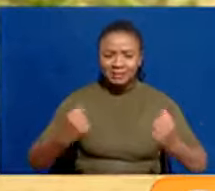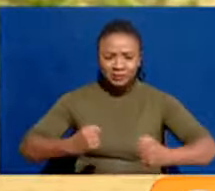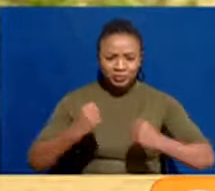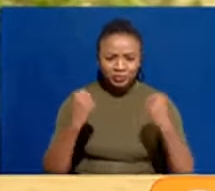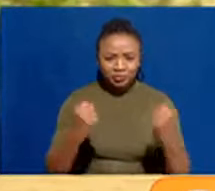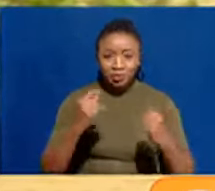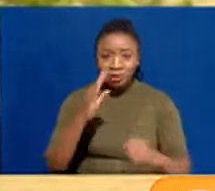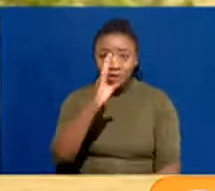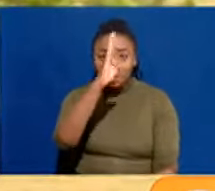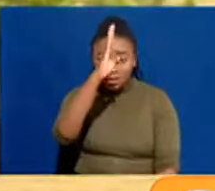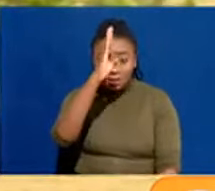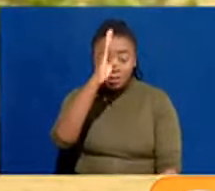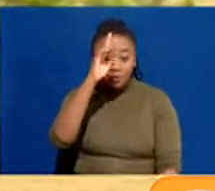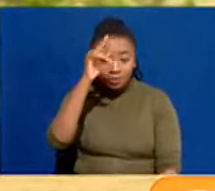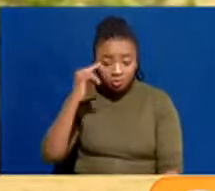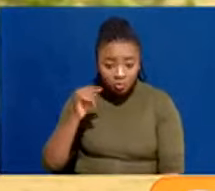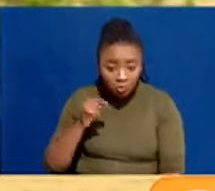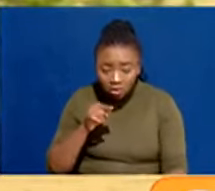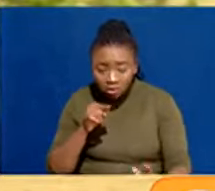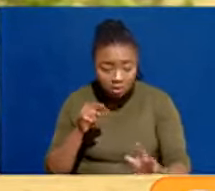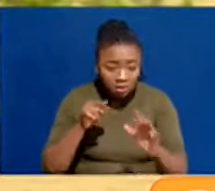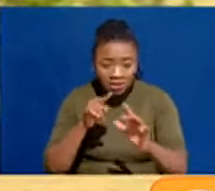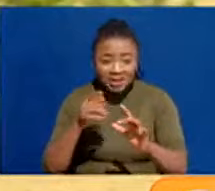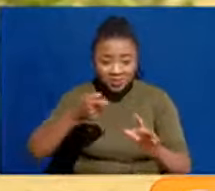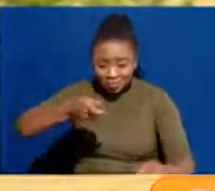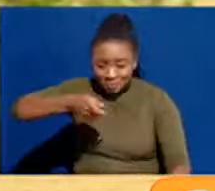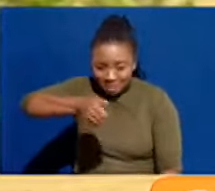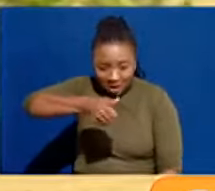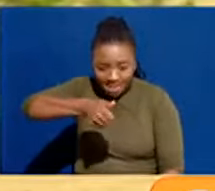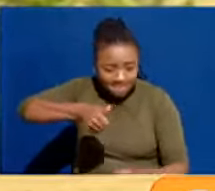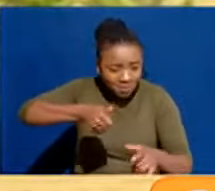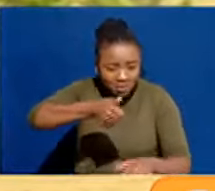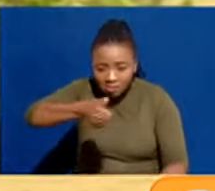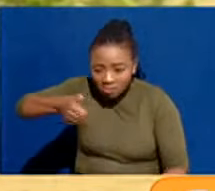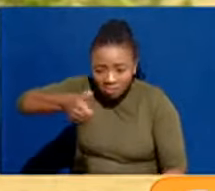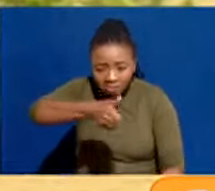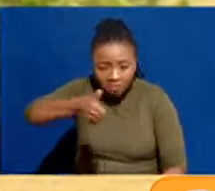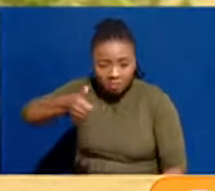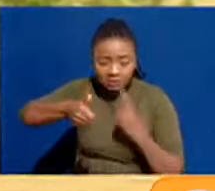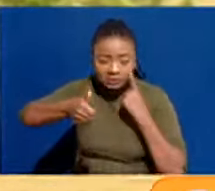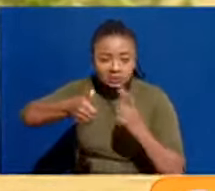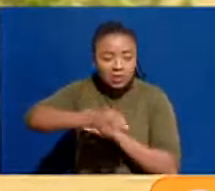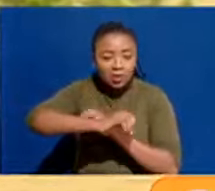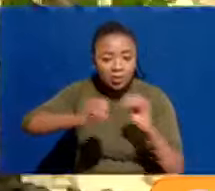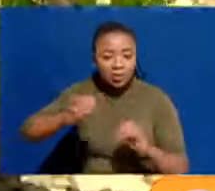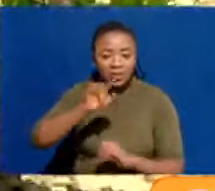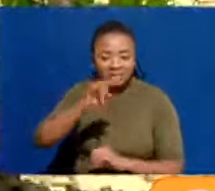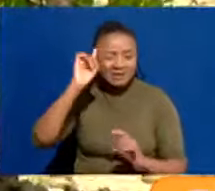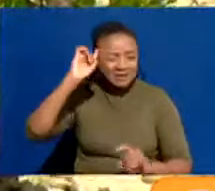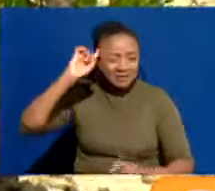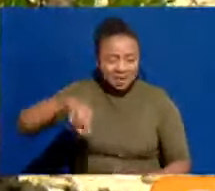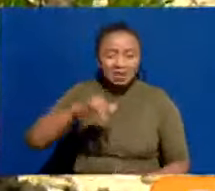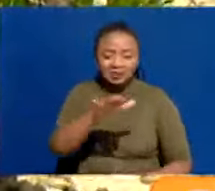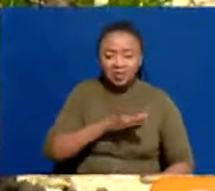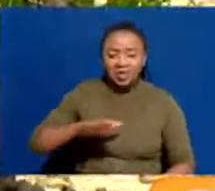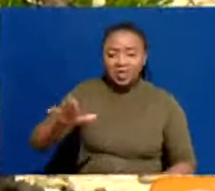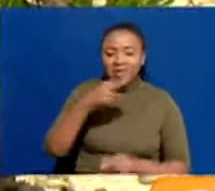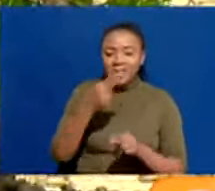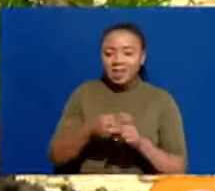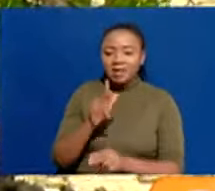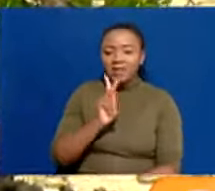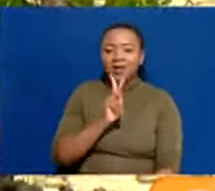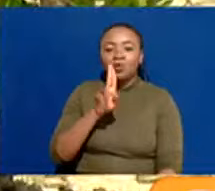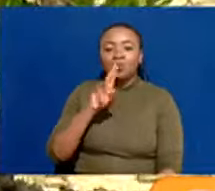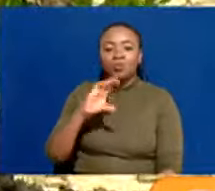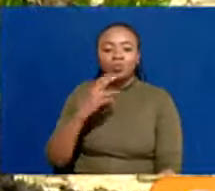hapo utapata giza. Ndio hiyo giza hiyo ndio Kuchi. So watu walikuwa kwa wanatafuta